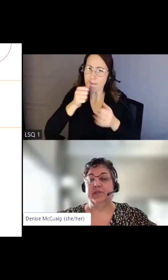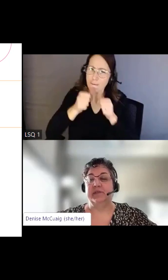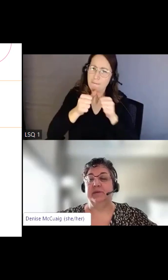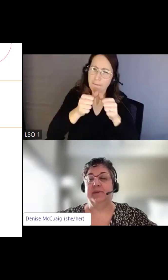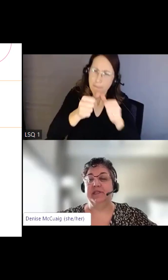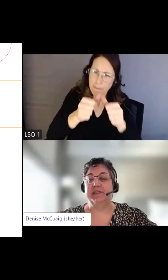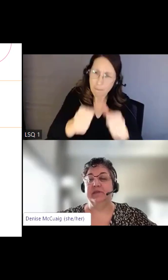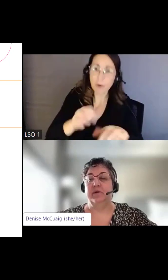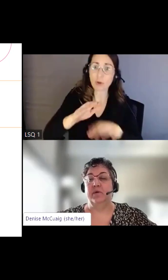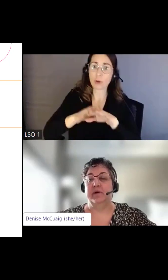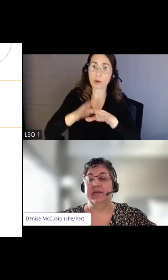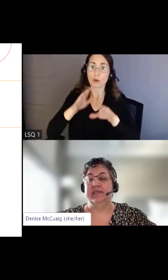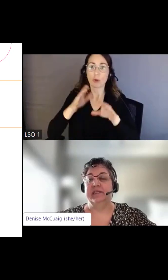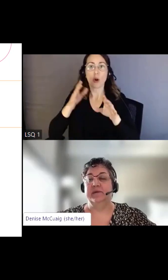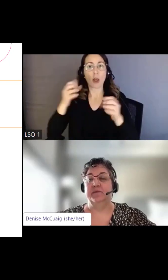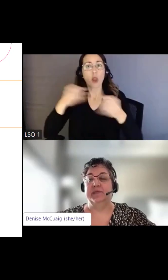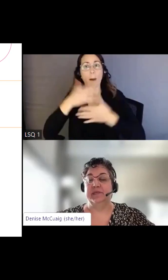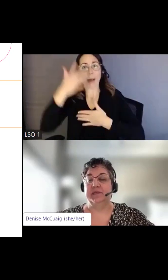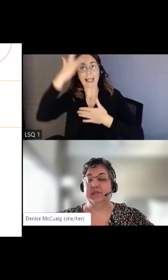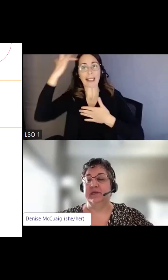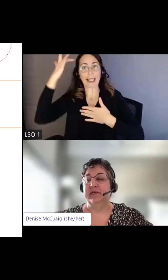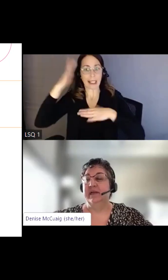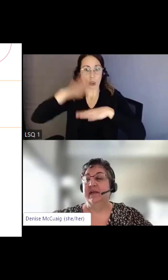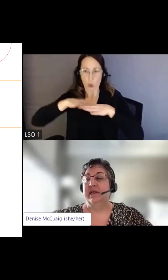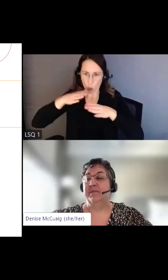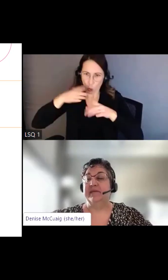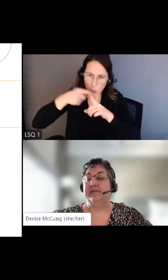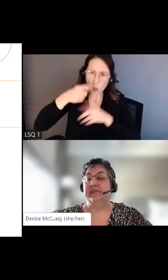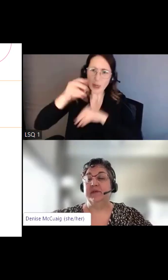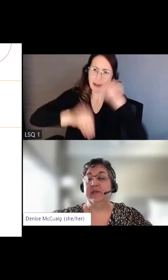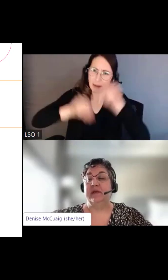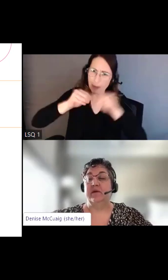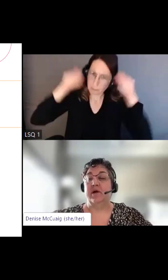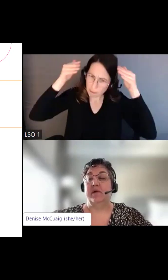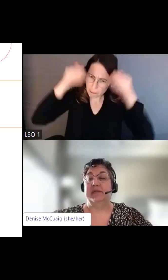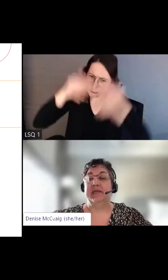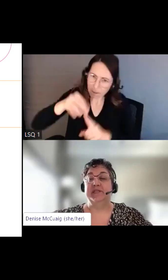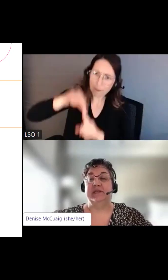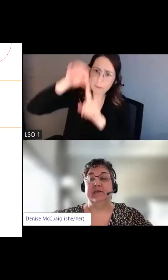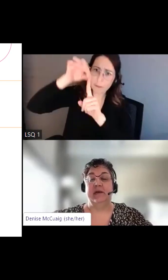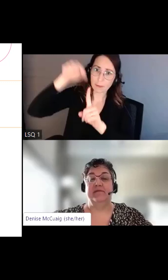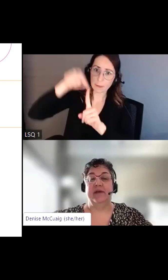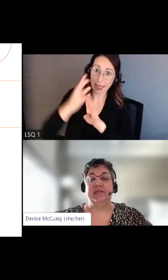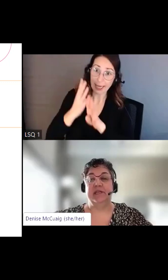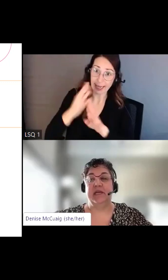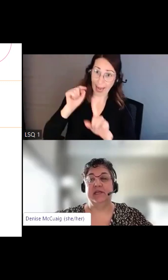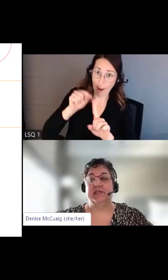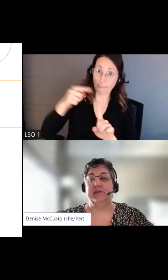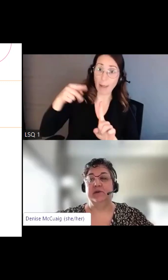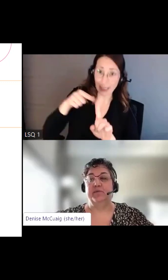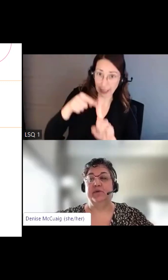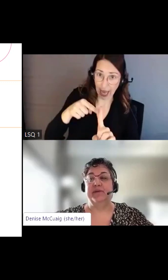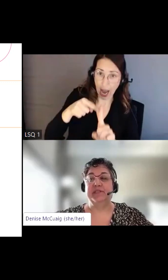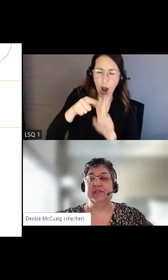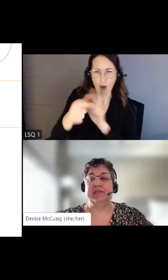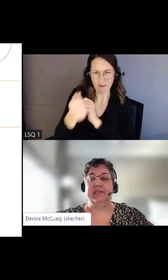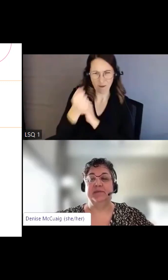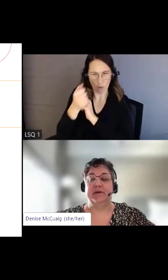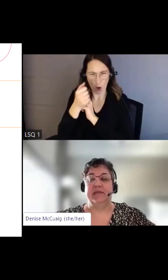patient, basée sur les forces. C'est une combinaison unique de formation, d'expérience professionnelle et d'expérience